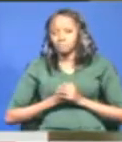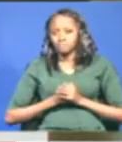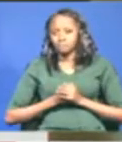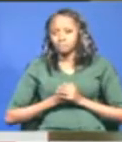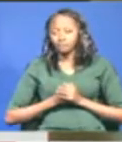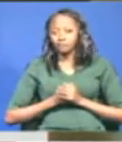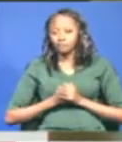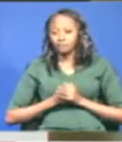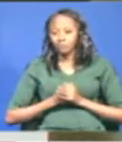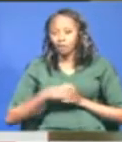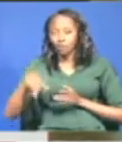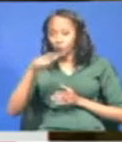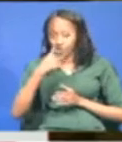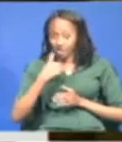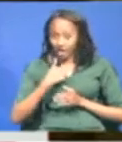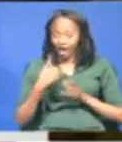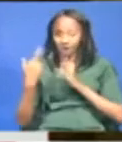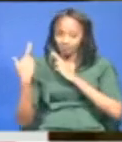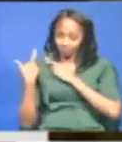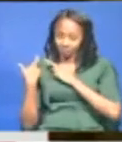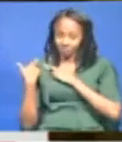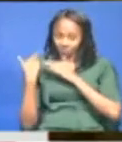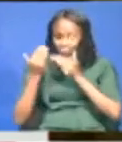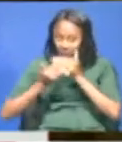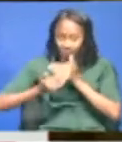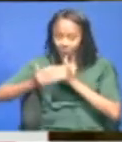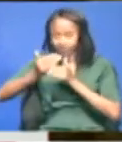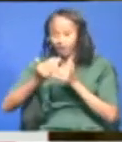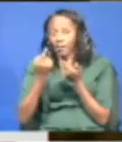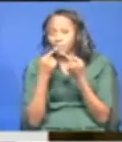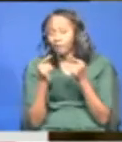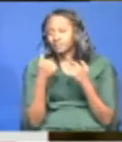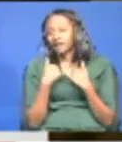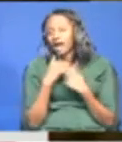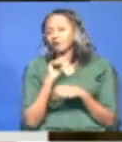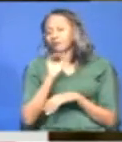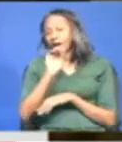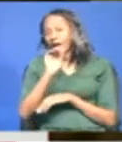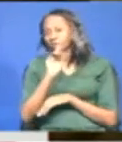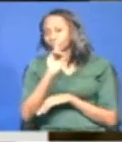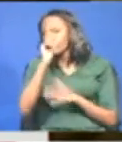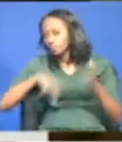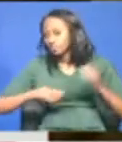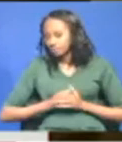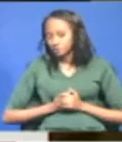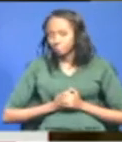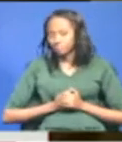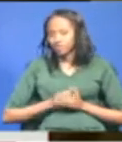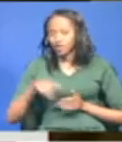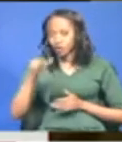kuna kazi, kuna kibarua tuko naye hapa mbele, lakini mimi nataka niwahakikishie hiyo kibarua tunatoshana